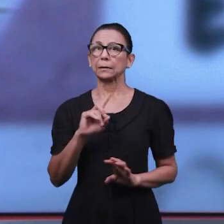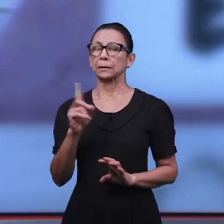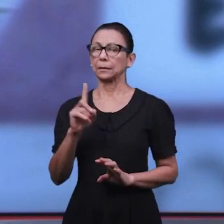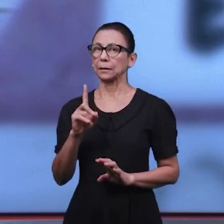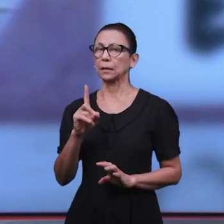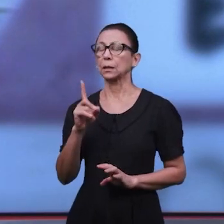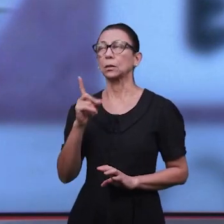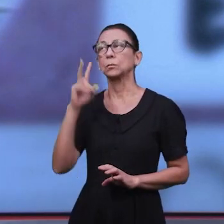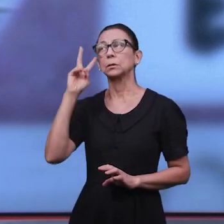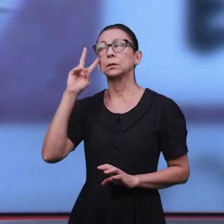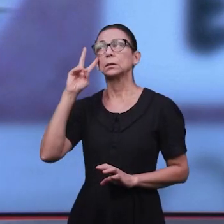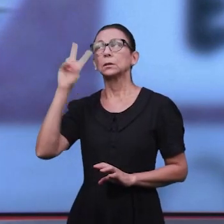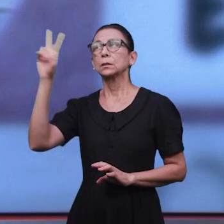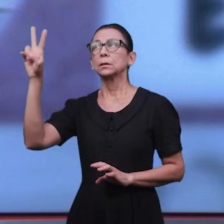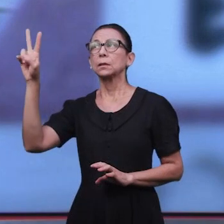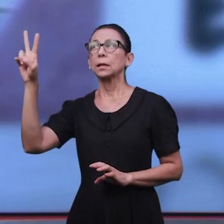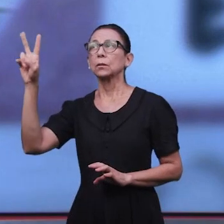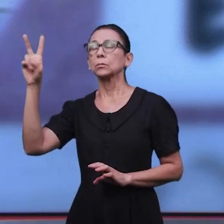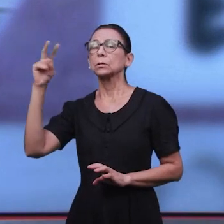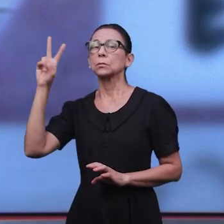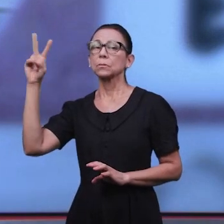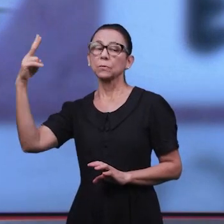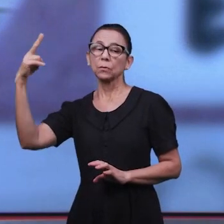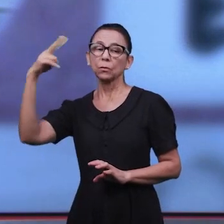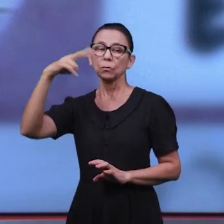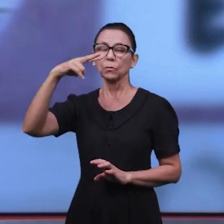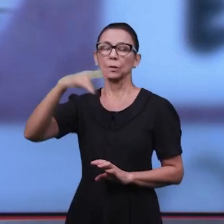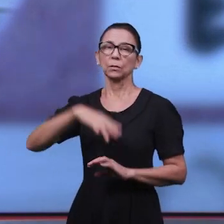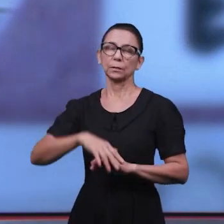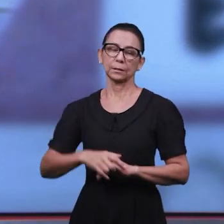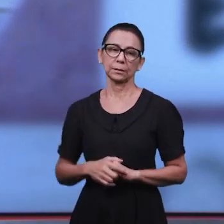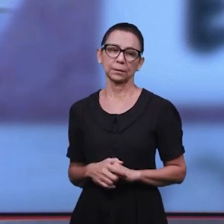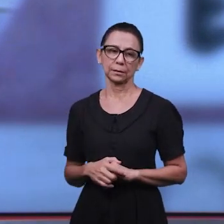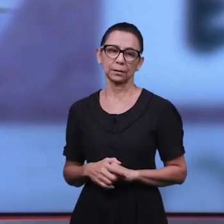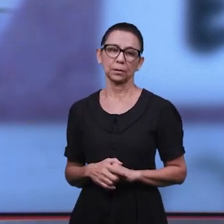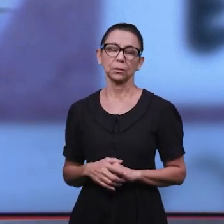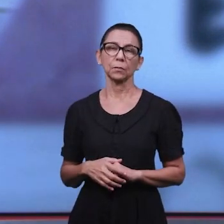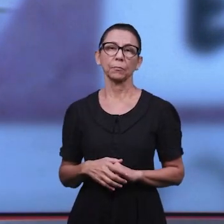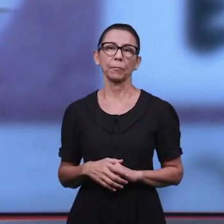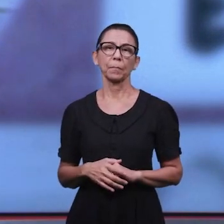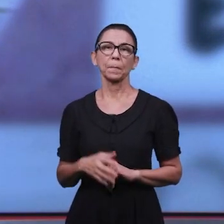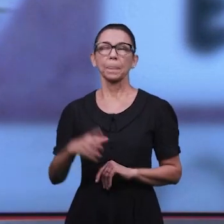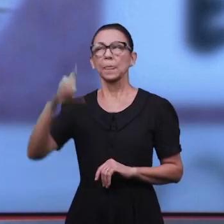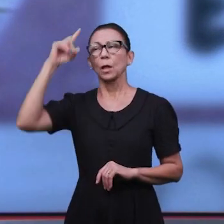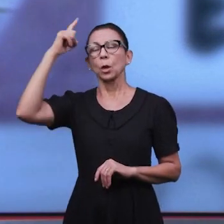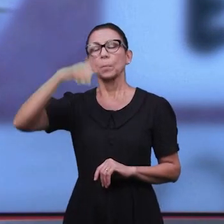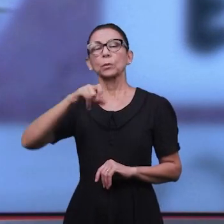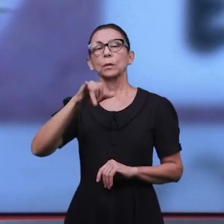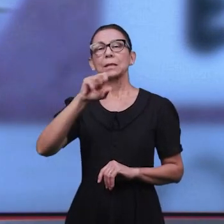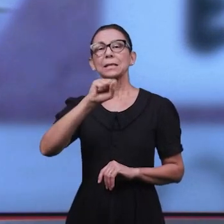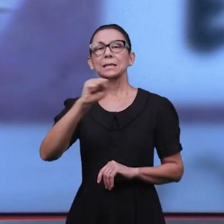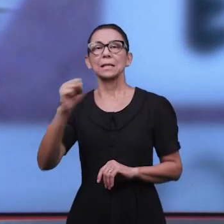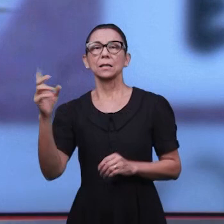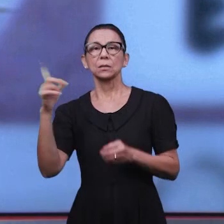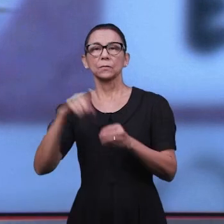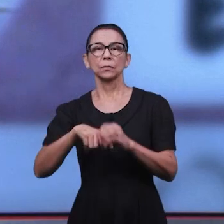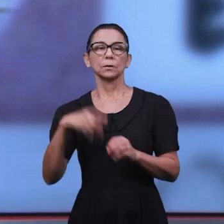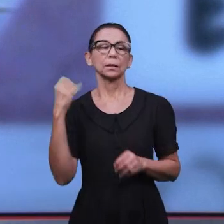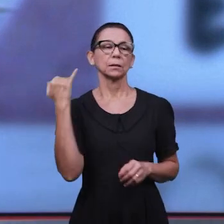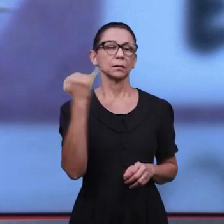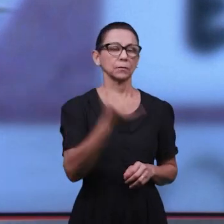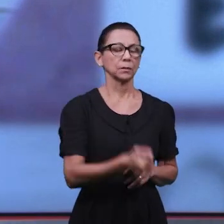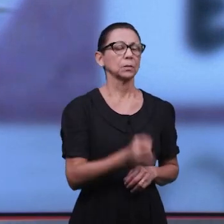Il a entendu la clameur, la prière d'Ézéchias, et a envoyé Ézéchias qui revienne et dit, j'ai entendu ta prière, j'ai vu tes